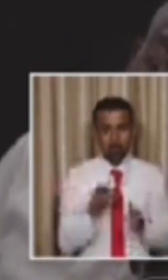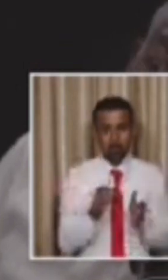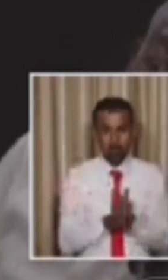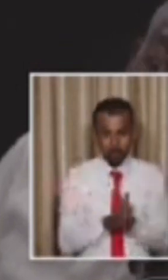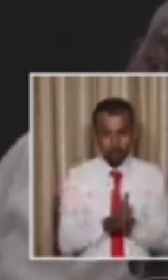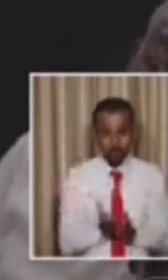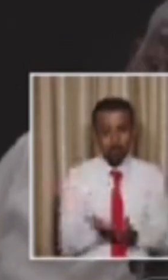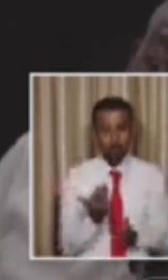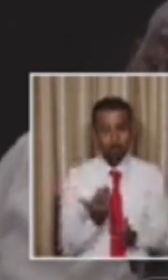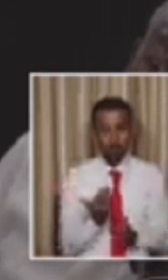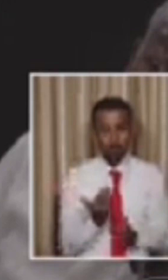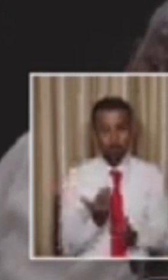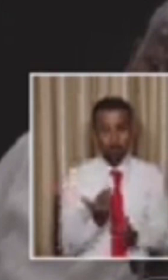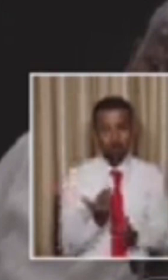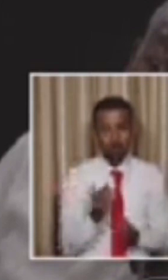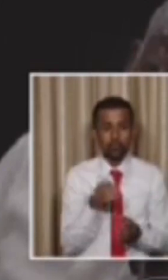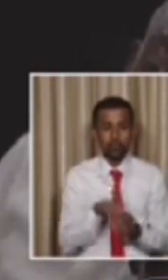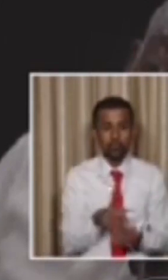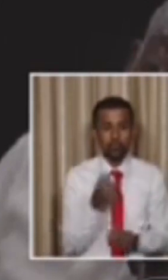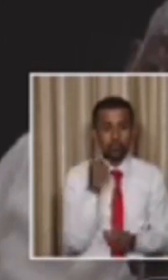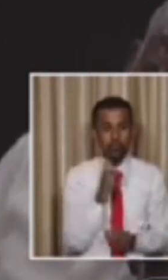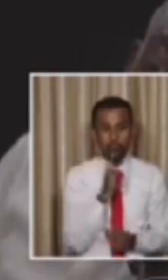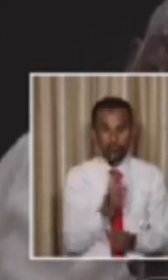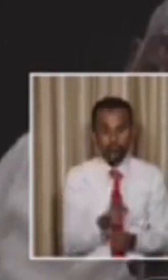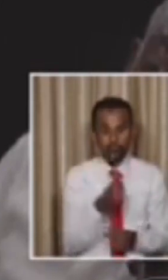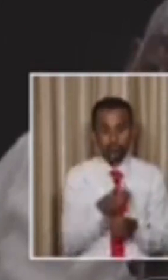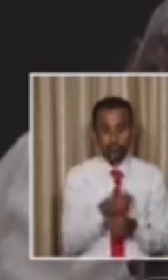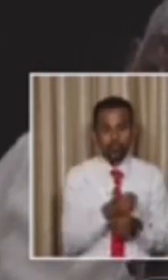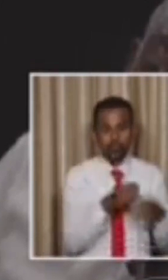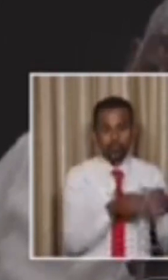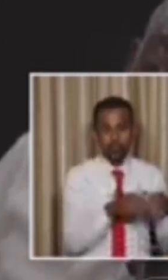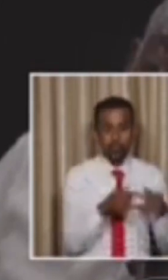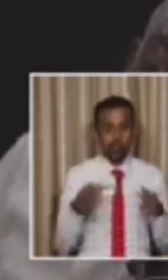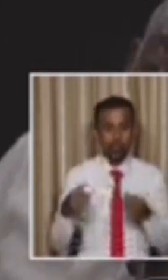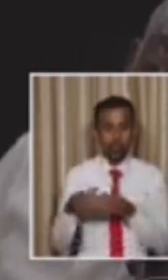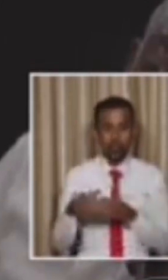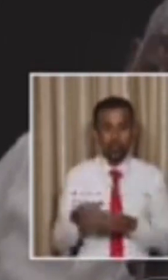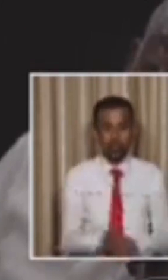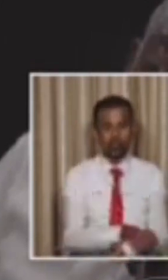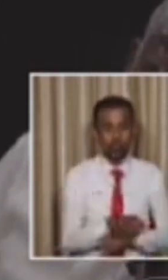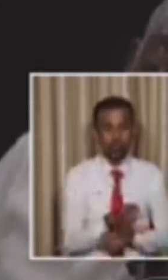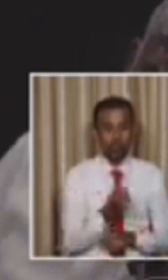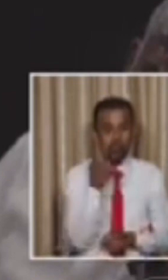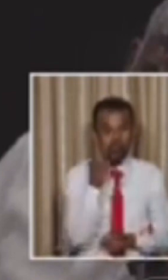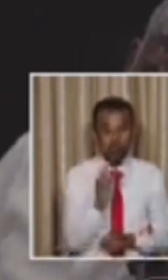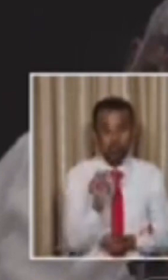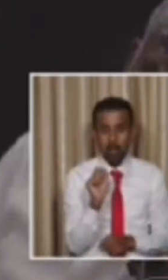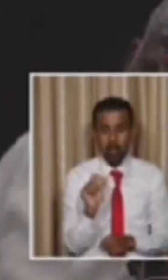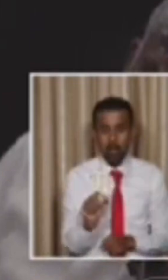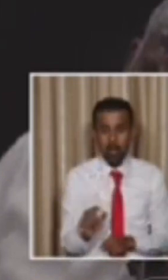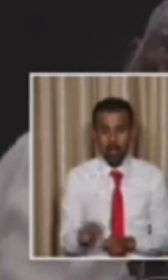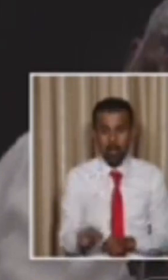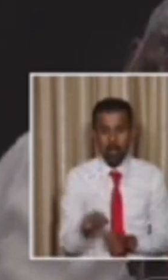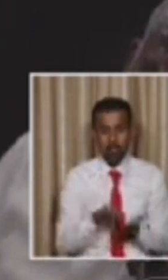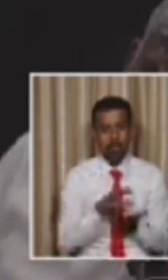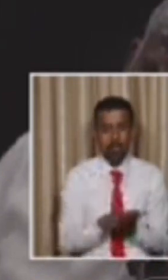විසින් එතෙන්ට යෝජනා කරලා තිබෙන ආණ්ඩු පක්ෂයේ සහ විපක්ෂයේ සංවිධායකරුන් විසින් යෝජනා කරන නම් එතෙන්දී ස්ථිර